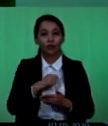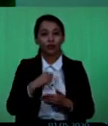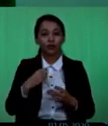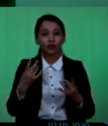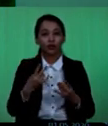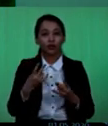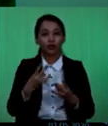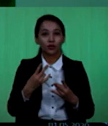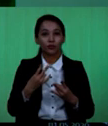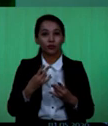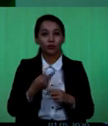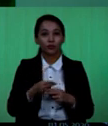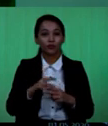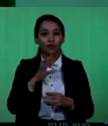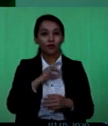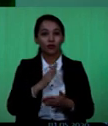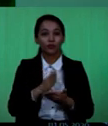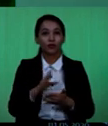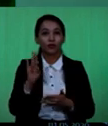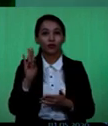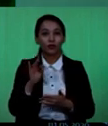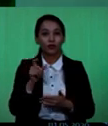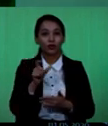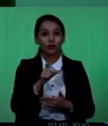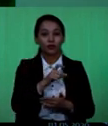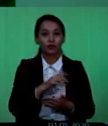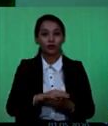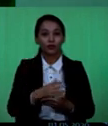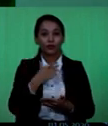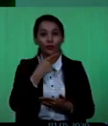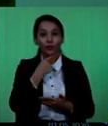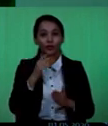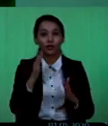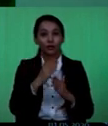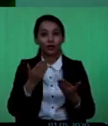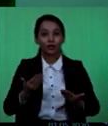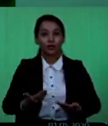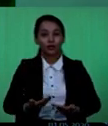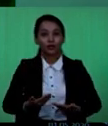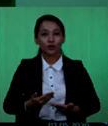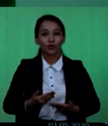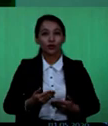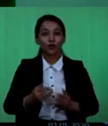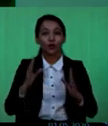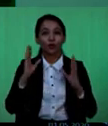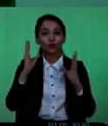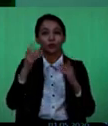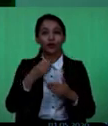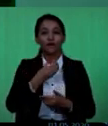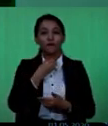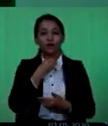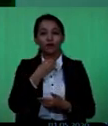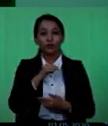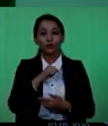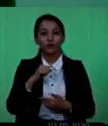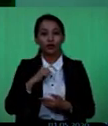uchun foydalanamiz. Lekin inson ana shu go'zal tabiatda yashayotgan o'simlik va jonzotlarni